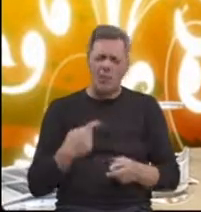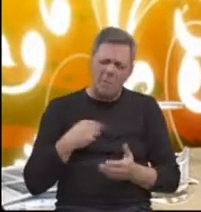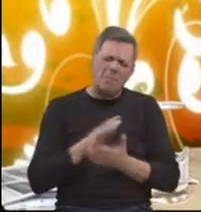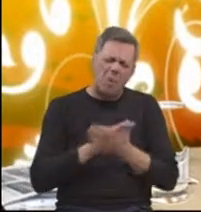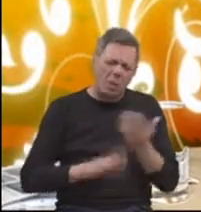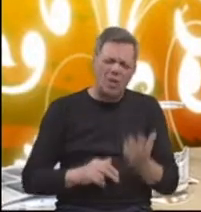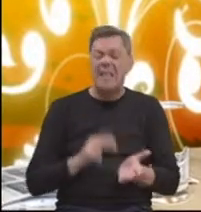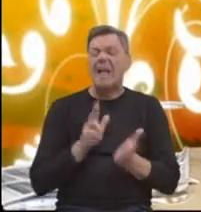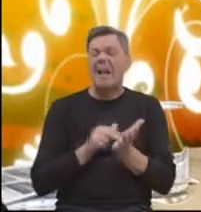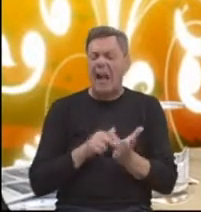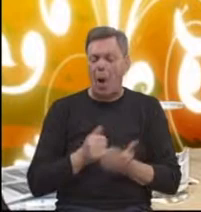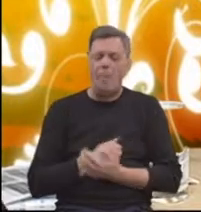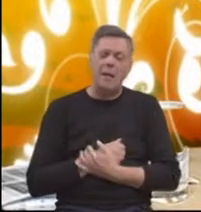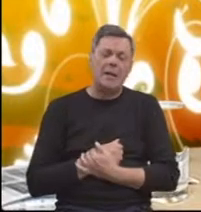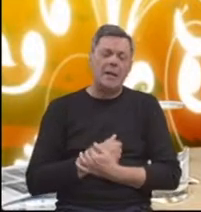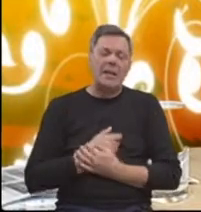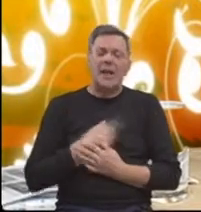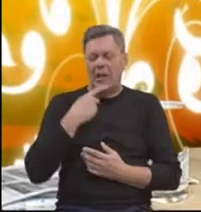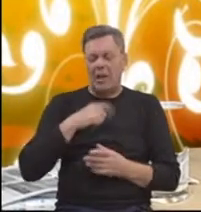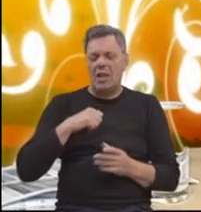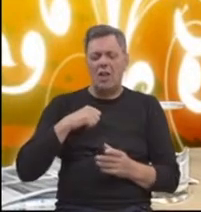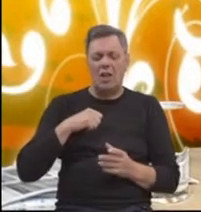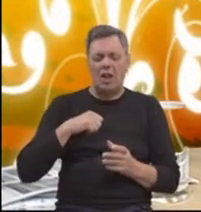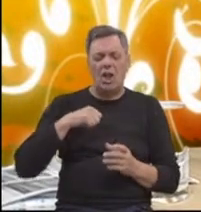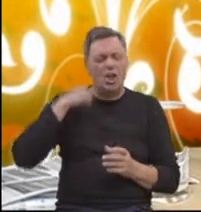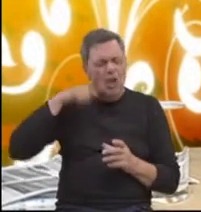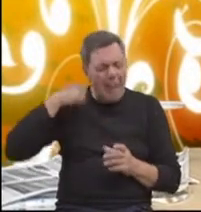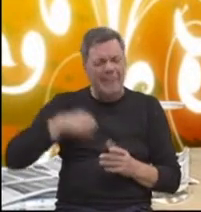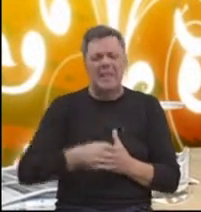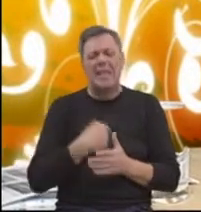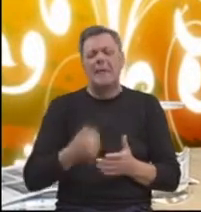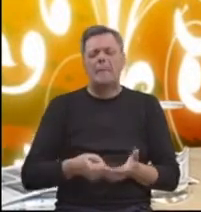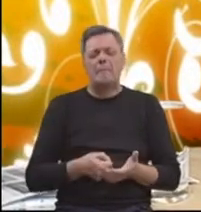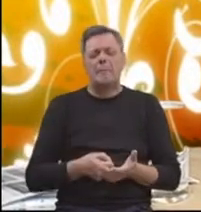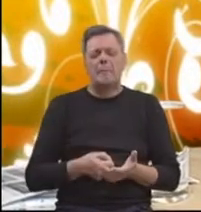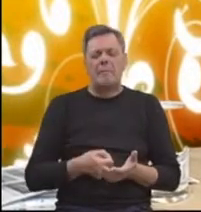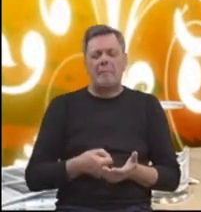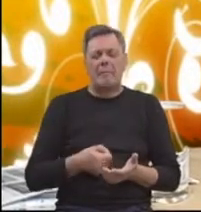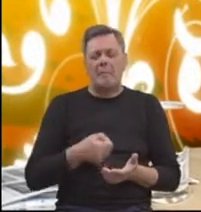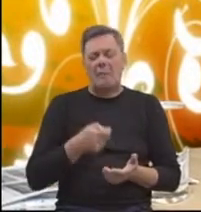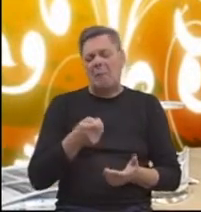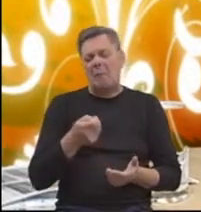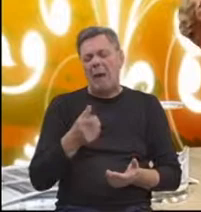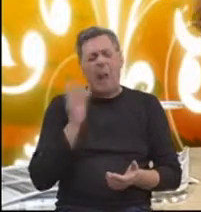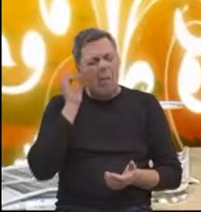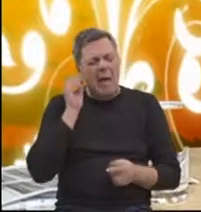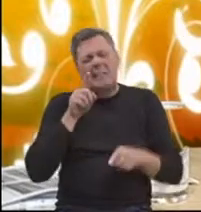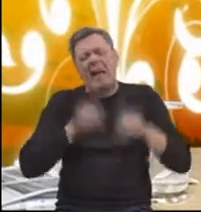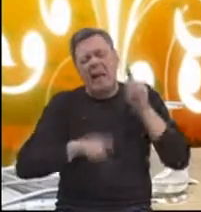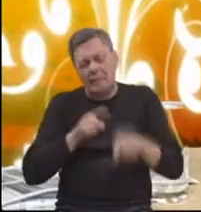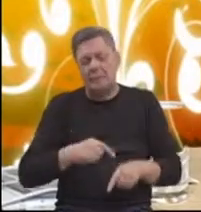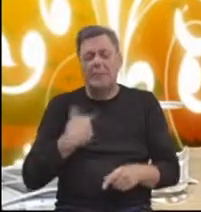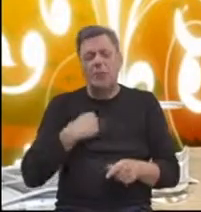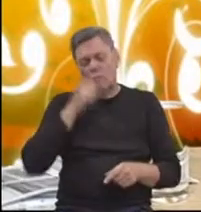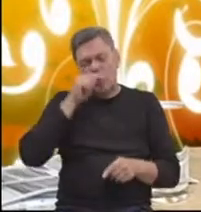sa grah s ričetom, sa žgancima, sa kiselim mlijekom, jel da? I povremeno malo meseka jer se pile